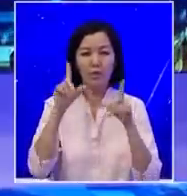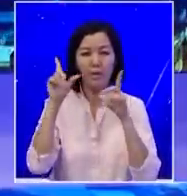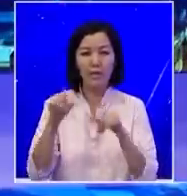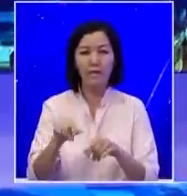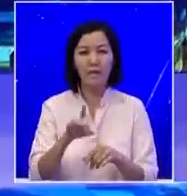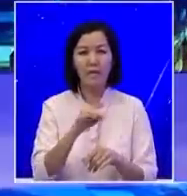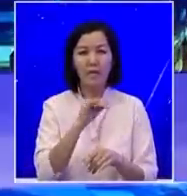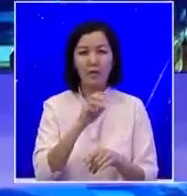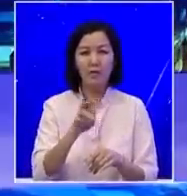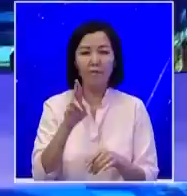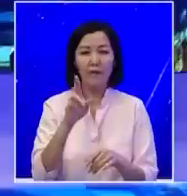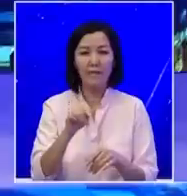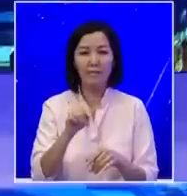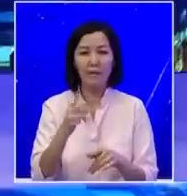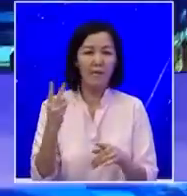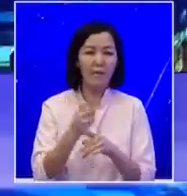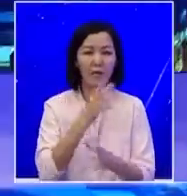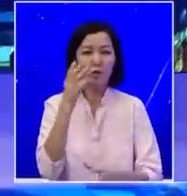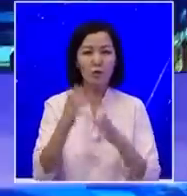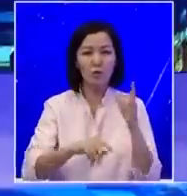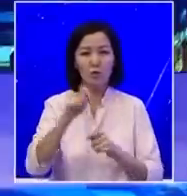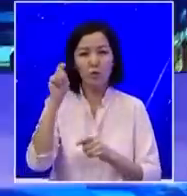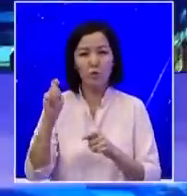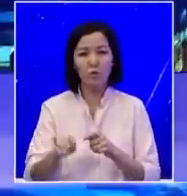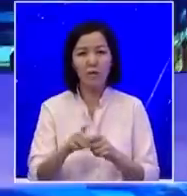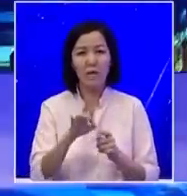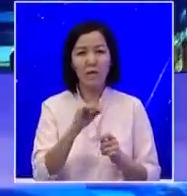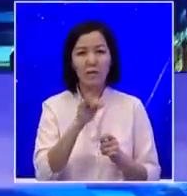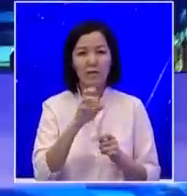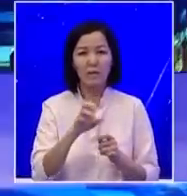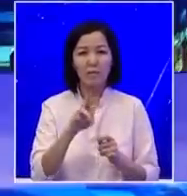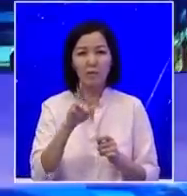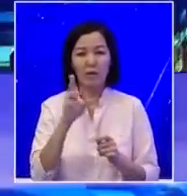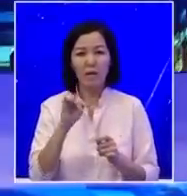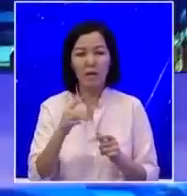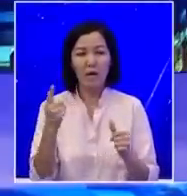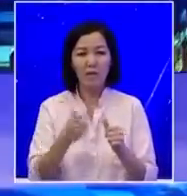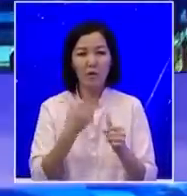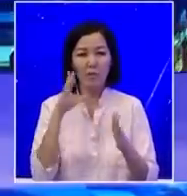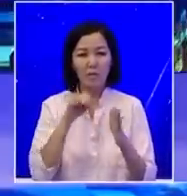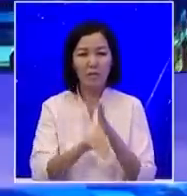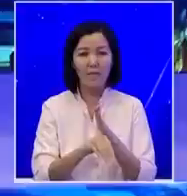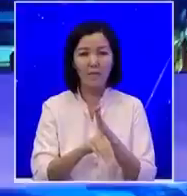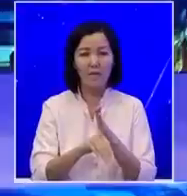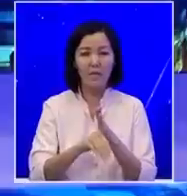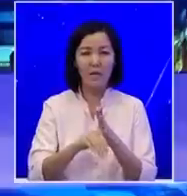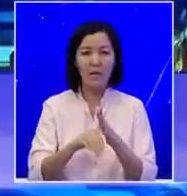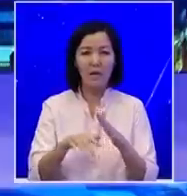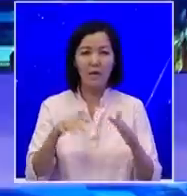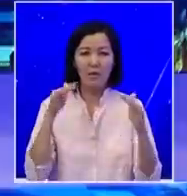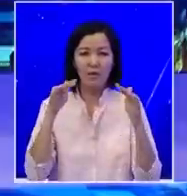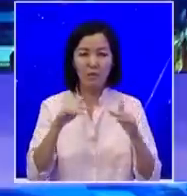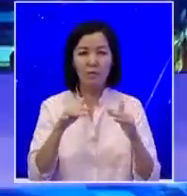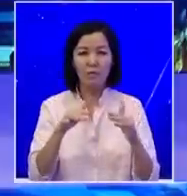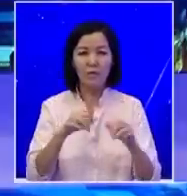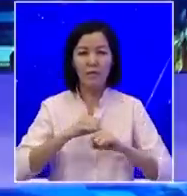Ржов Вязма еңдедегі екінші дүниежүзілік соғыс шежіресіне Ржевская месі Рубка атауымен енген қантөгістер ерлікпен